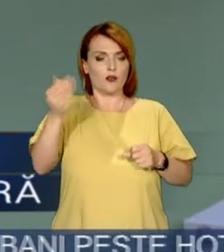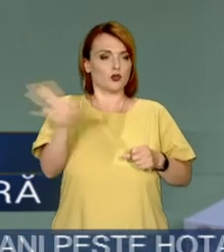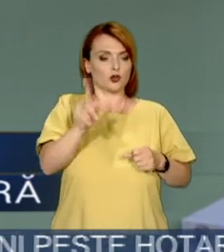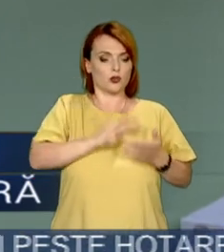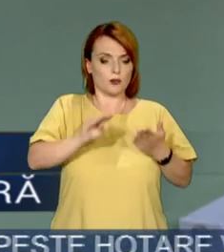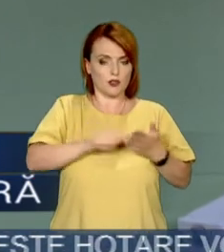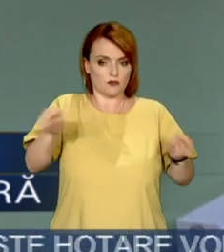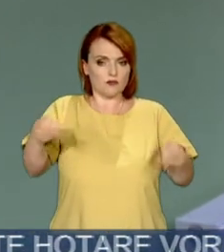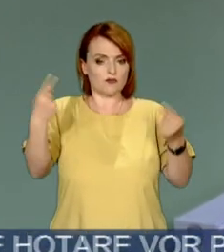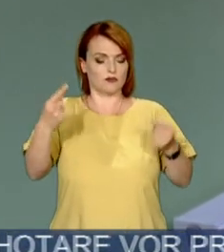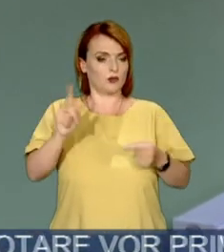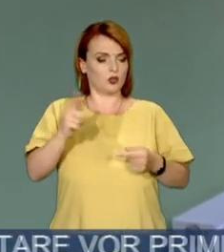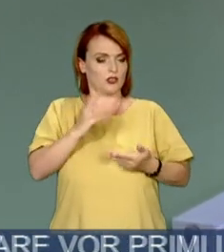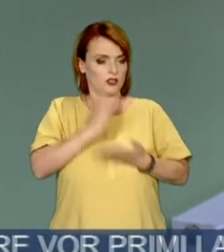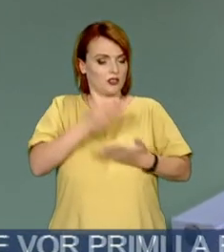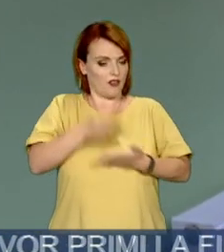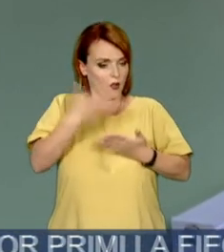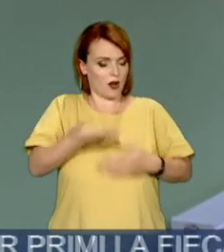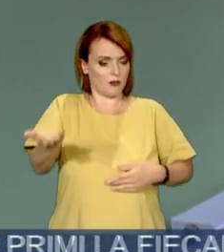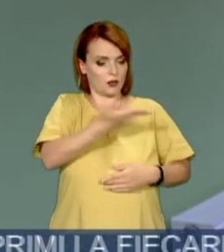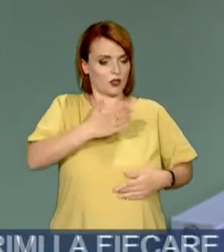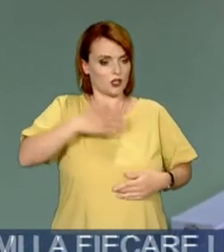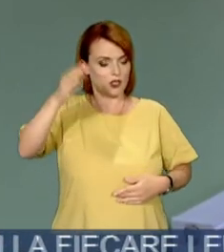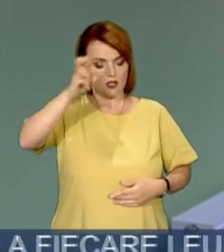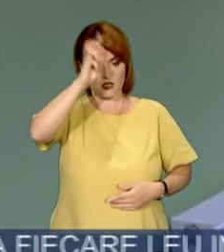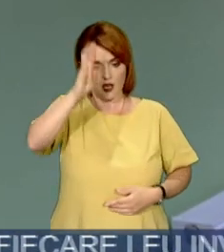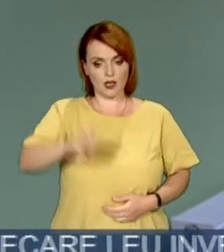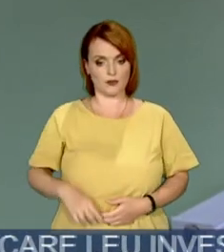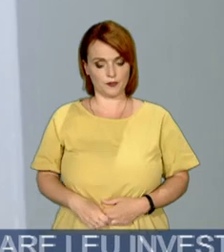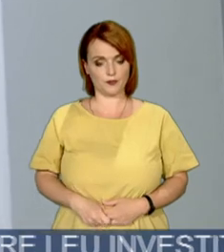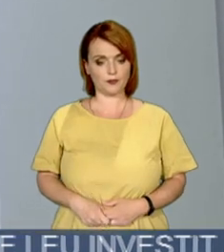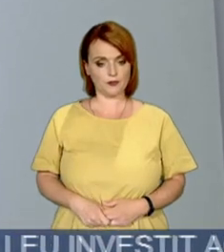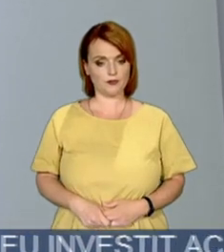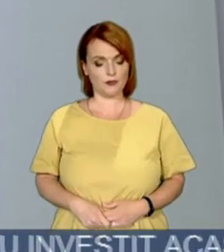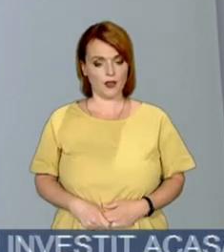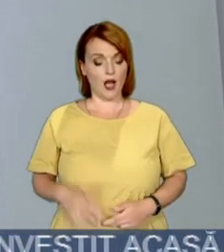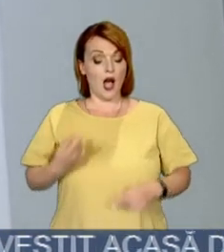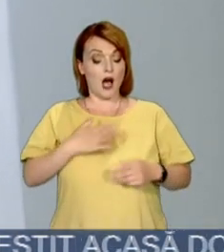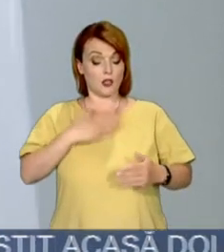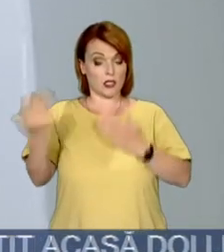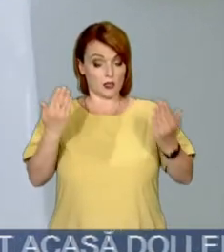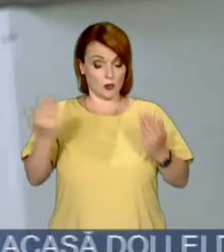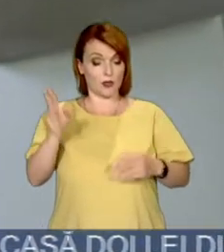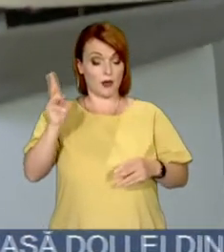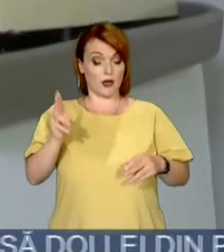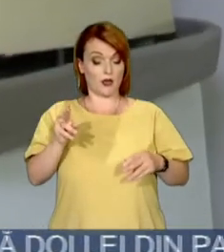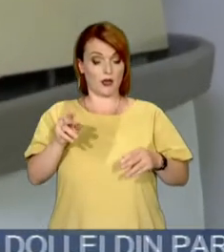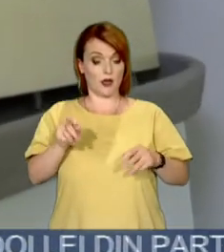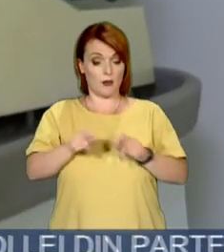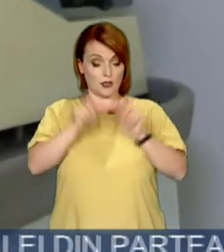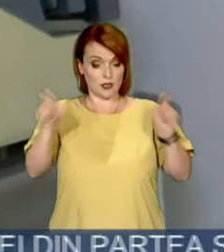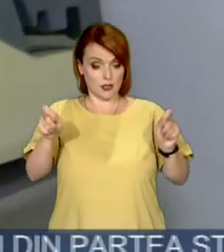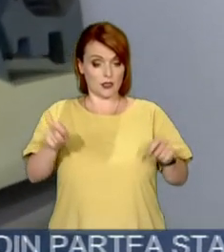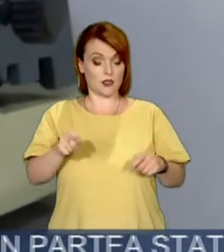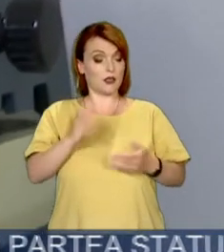un destin al filozofului culturii, un mare istoric al literaturii și eminescolog. Expoziția noastră este inedită,